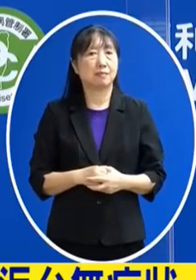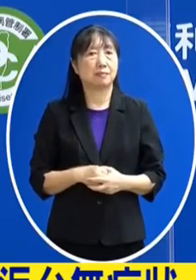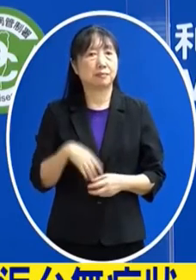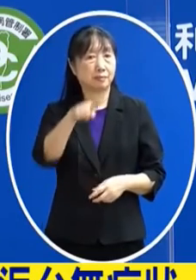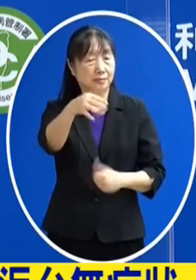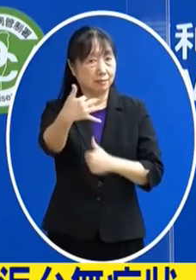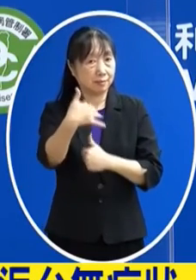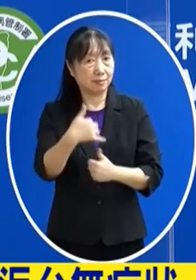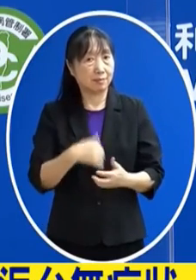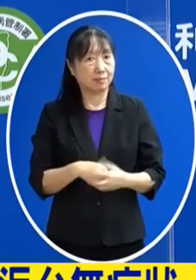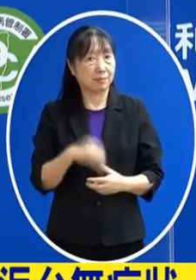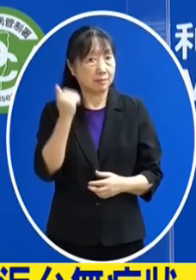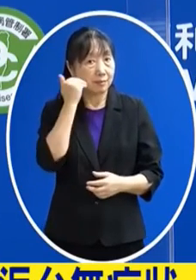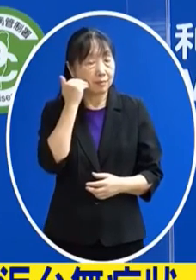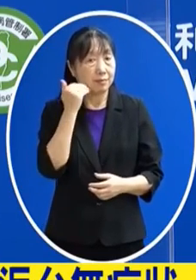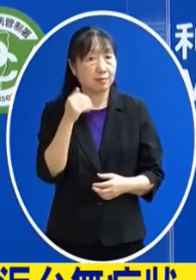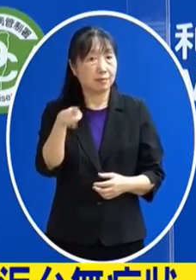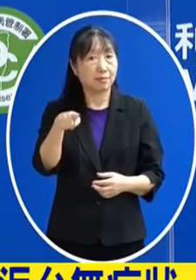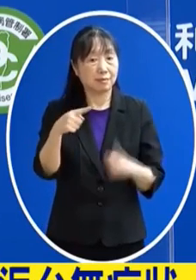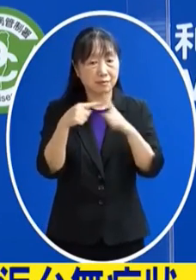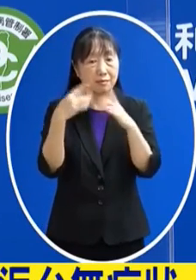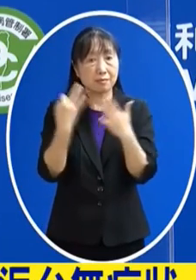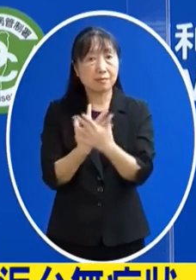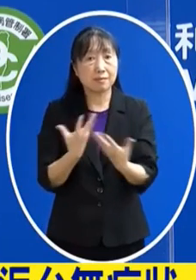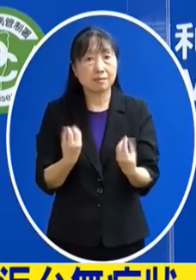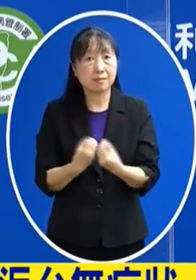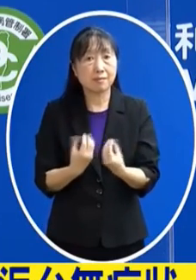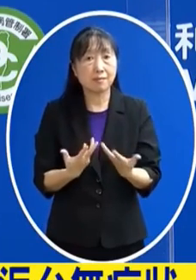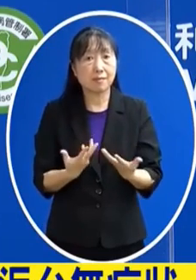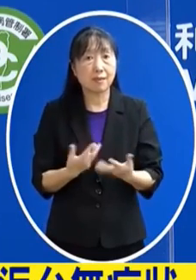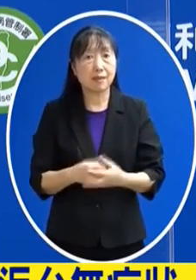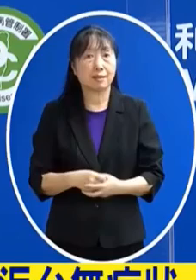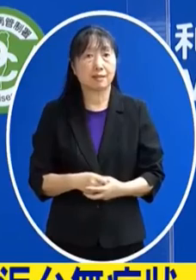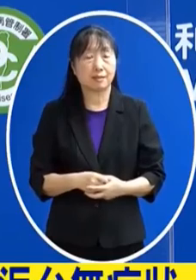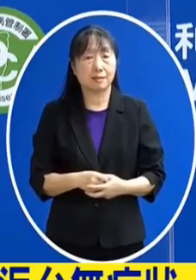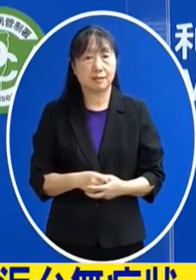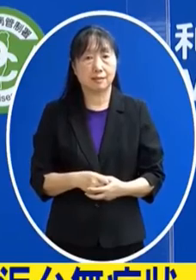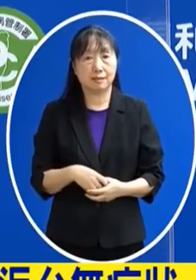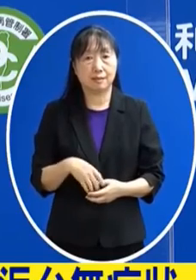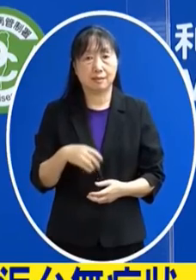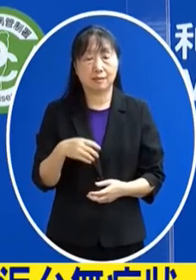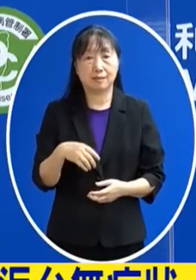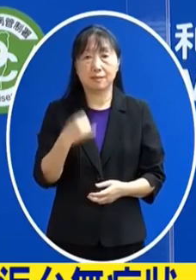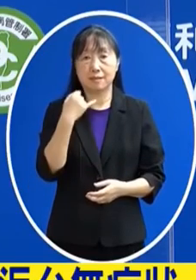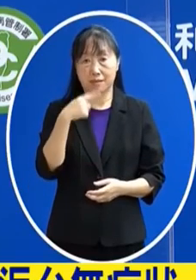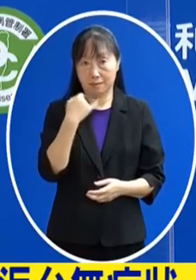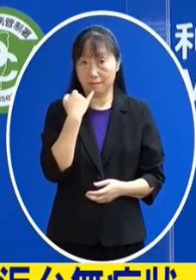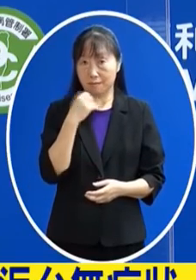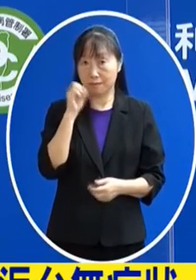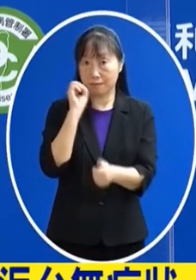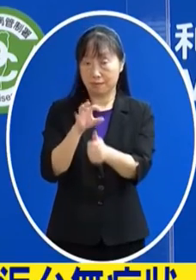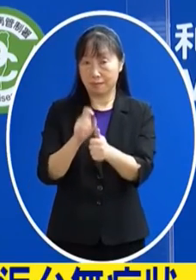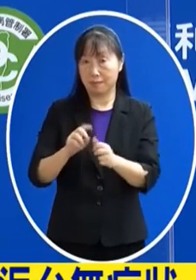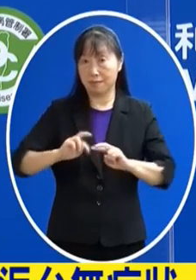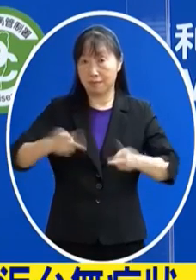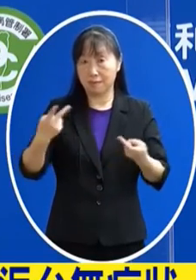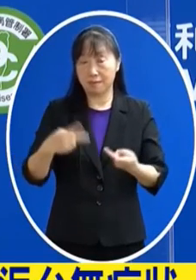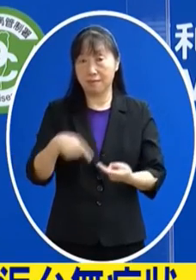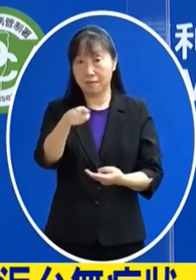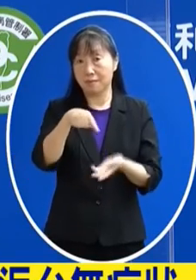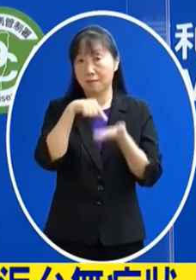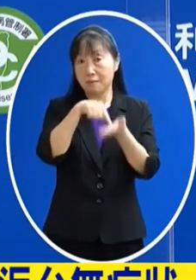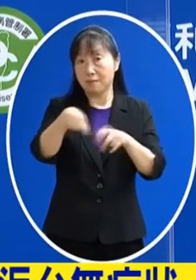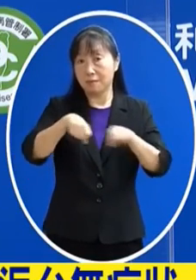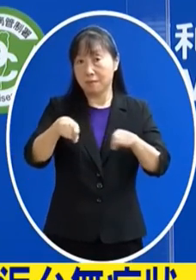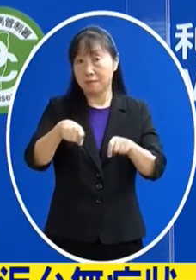但你问的就是说，如果万一那量不够哈，那我们可能会先哈来请他们再变更整个的一个 EUA 的申